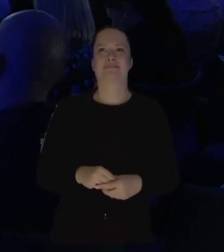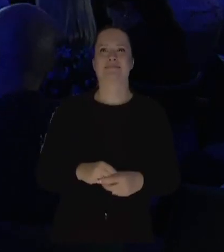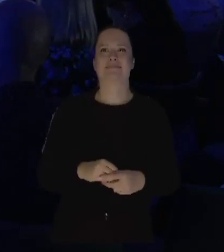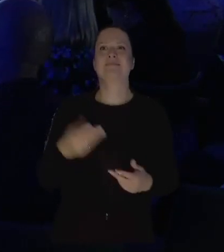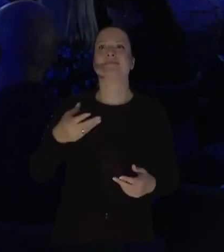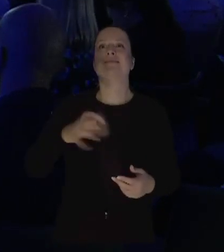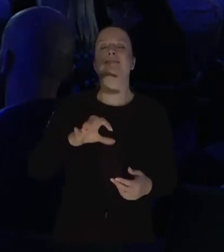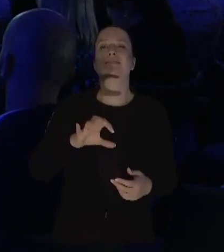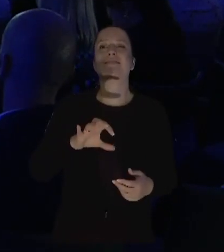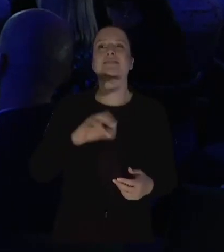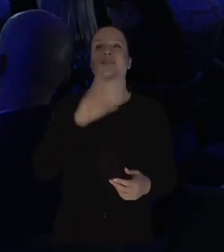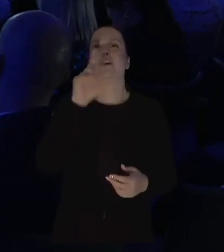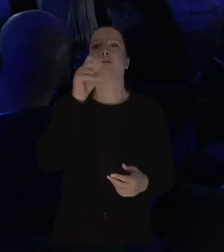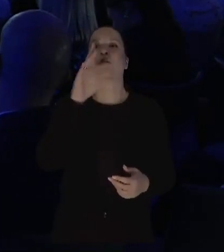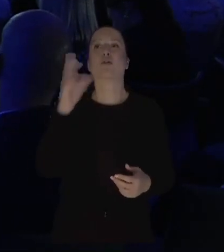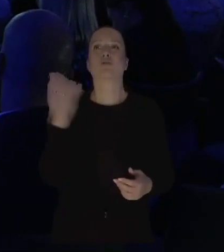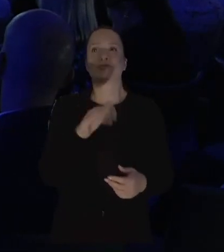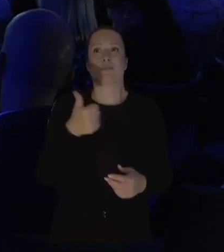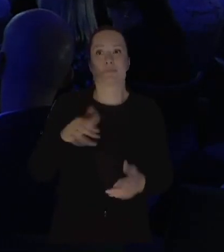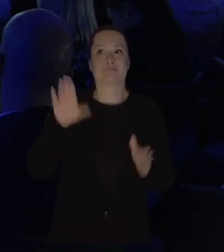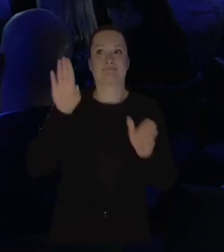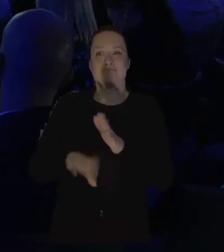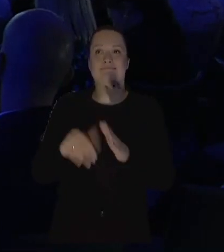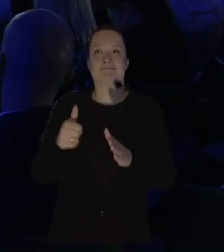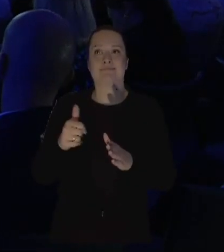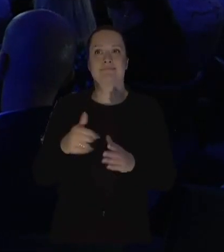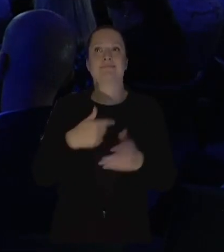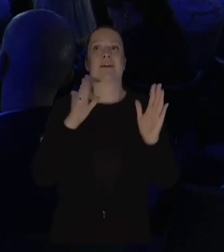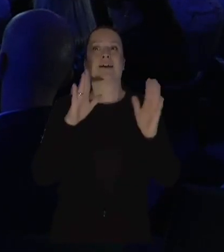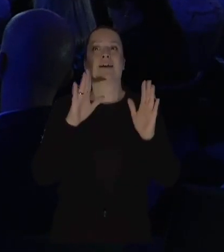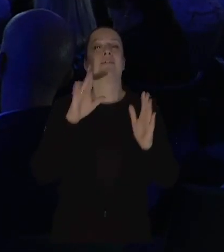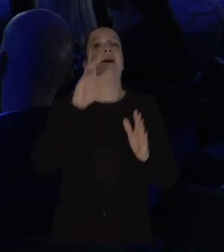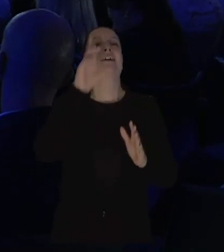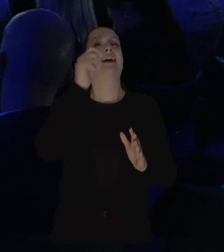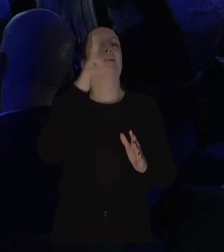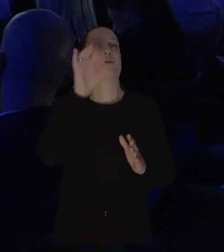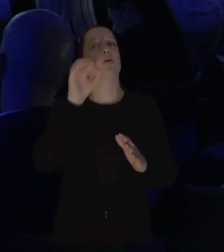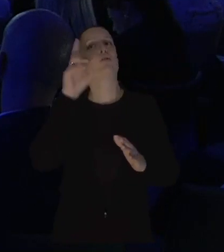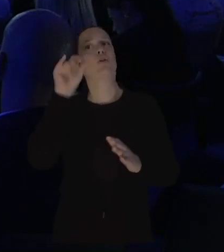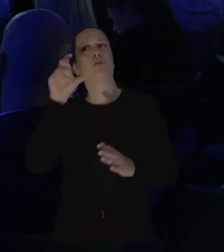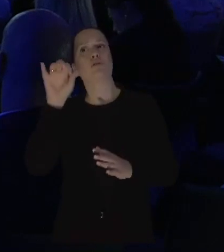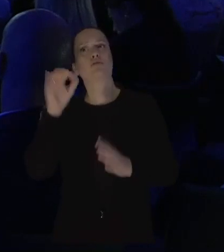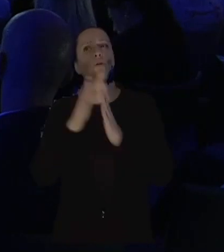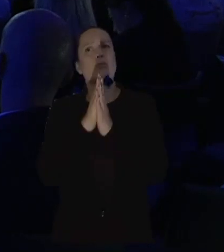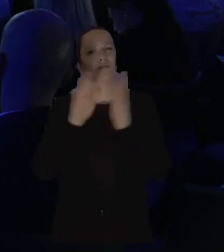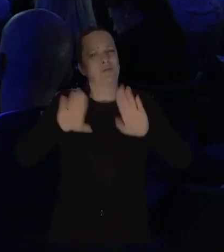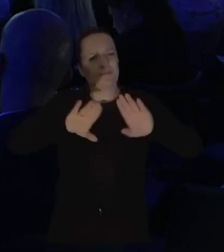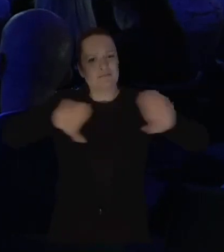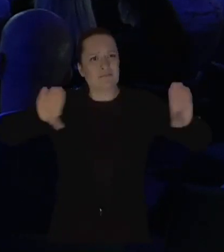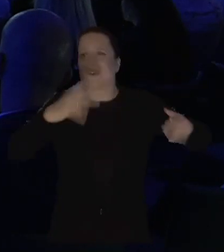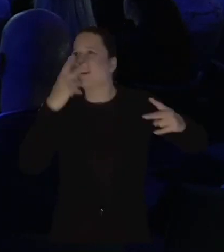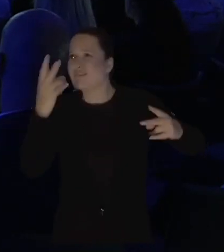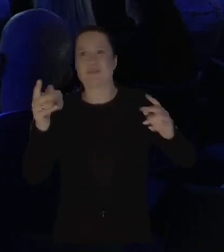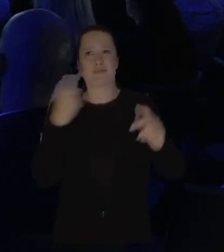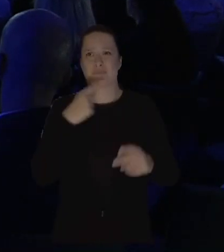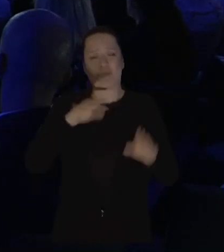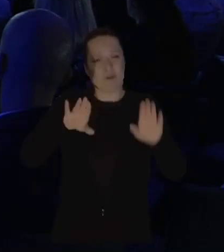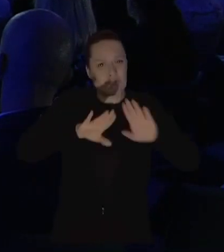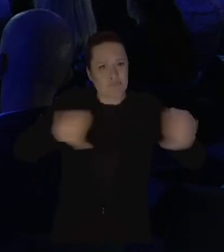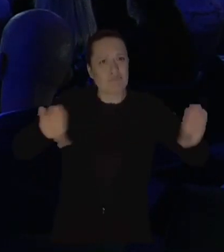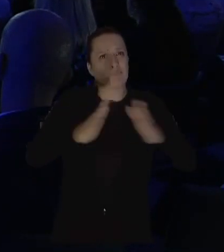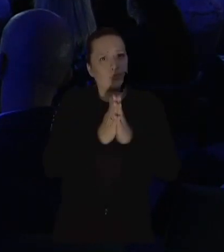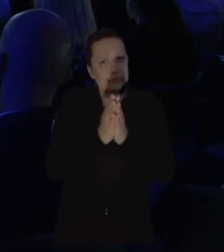Drużyna Kokosza tym razem, a ja poproszę Kajka i Kokosza, bo trochę panowie zasłaniacie osoby